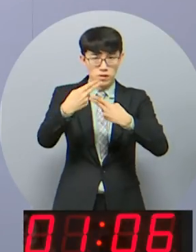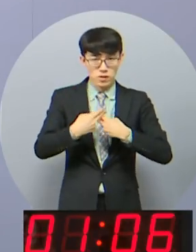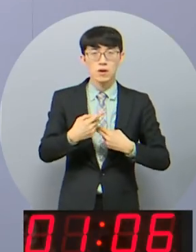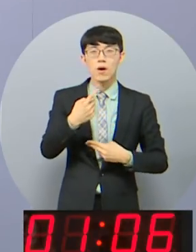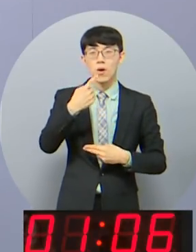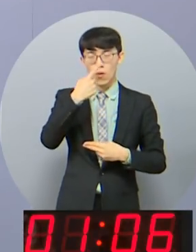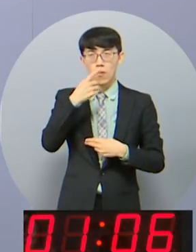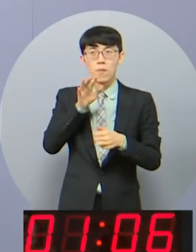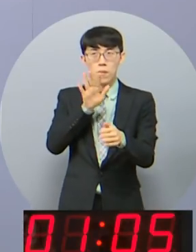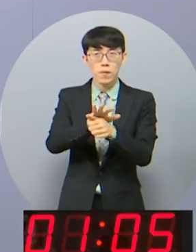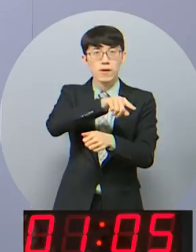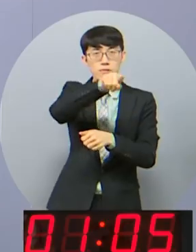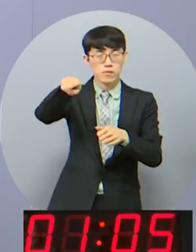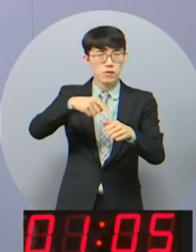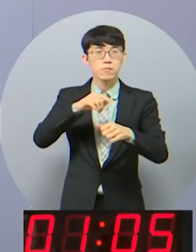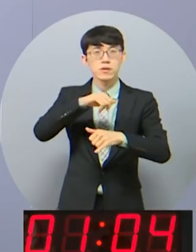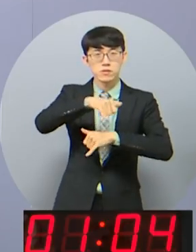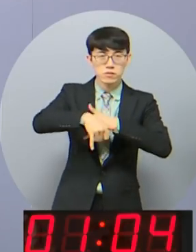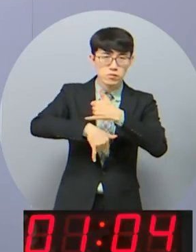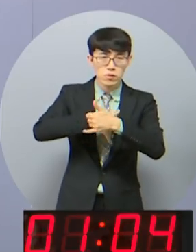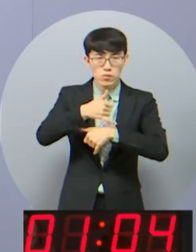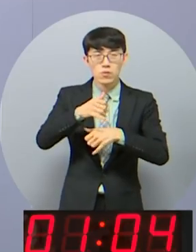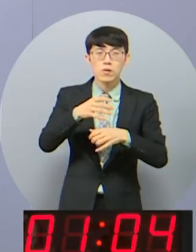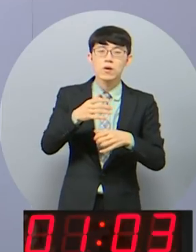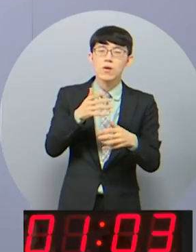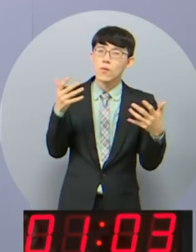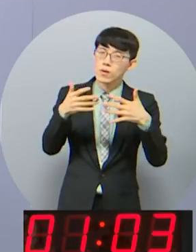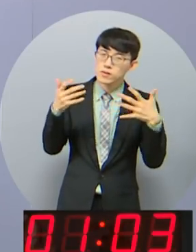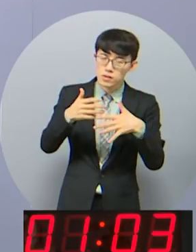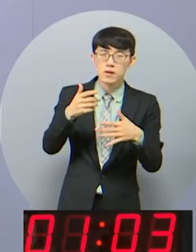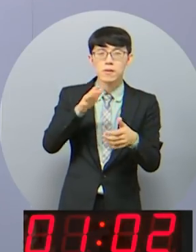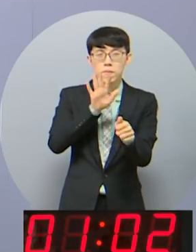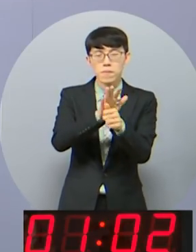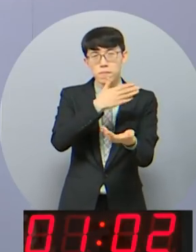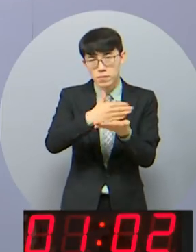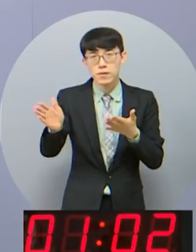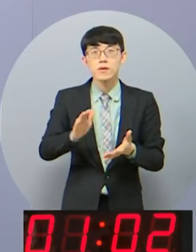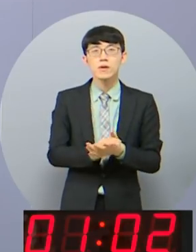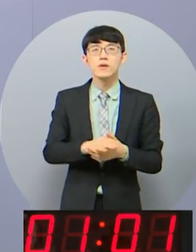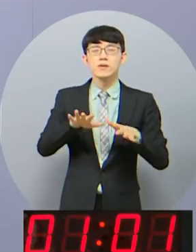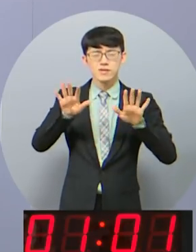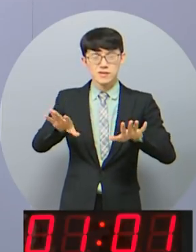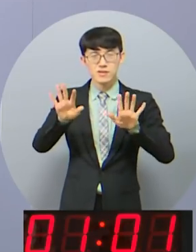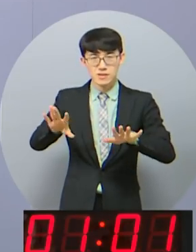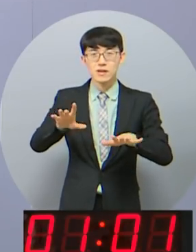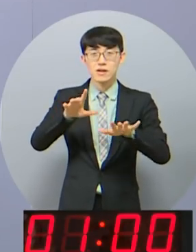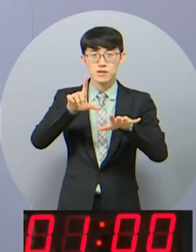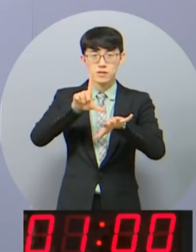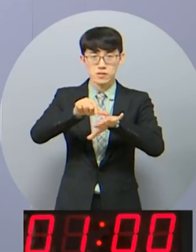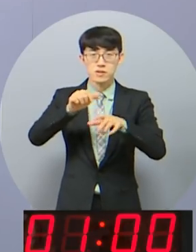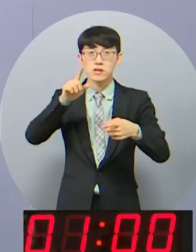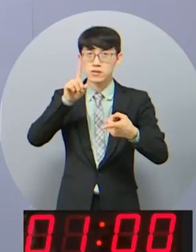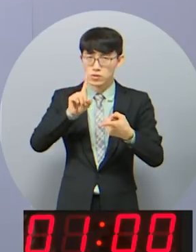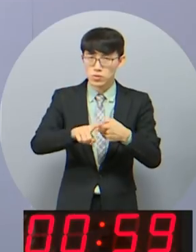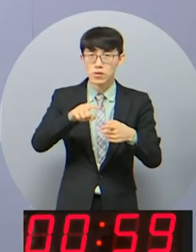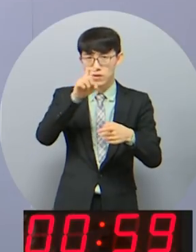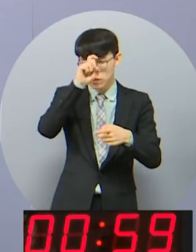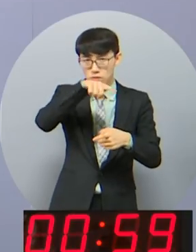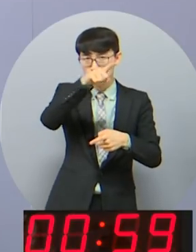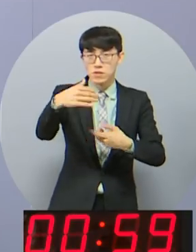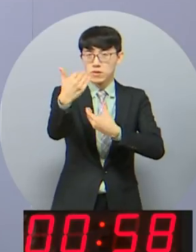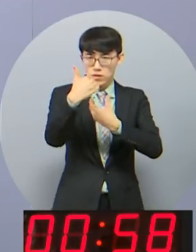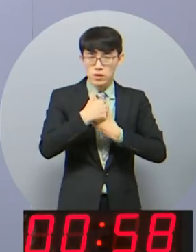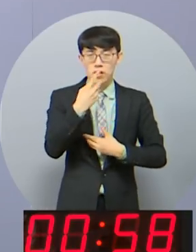生、您的问题有一点一点的被解决。关键时刻，宇恩需要乡亲支持，坚定再支持三